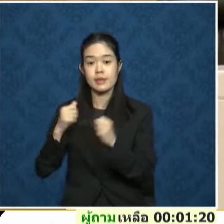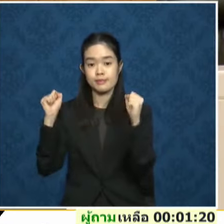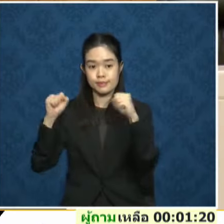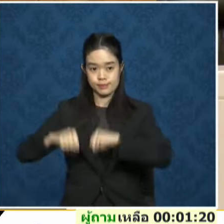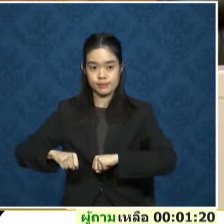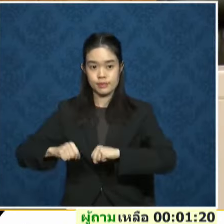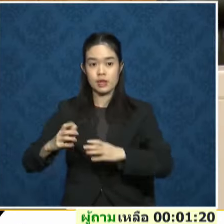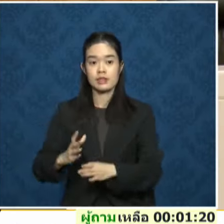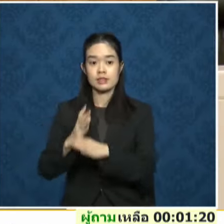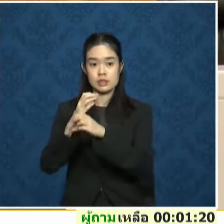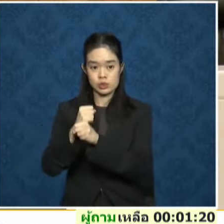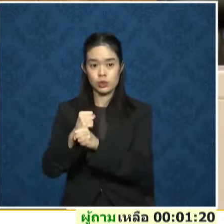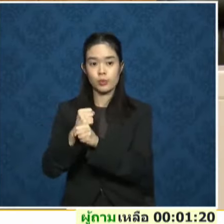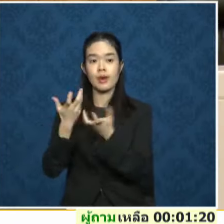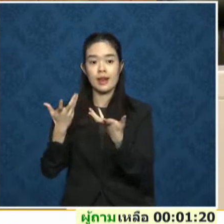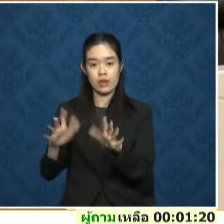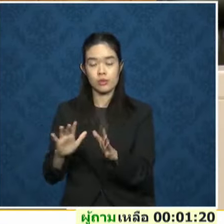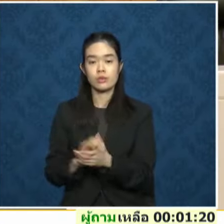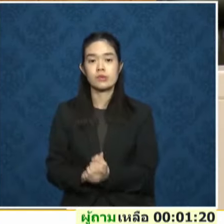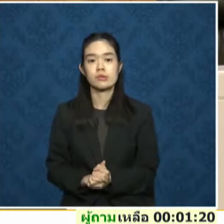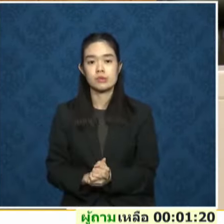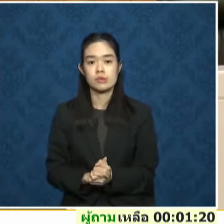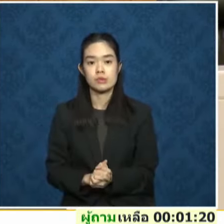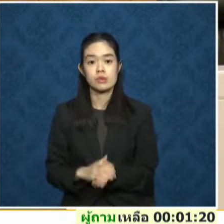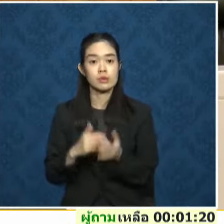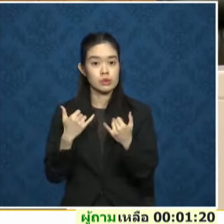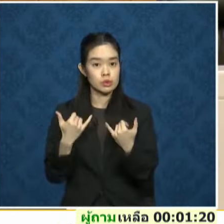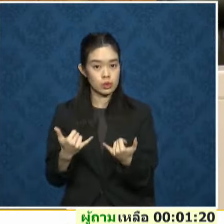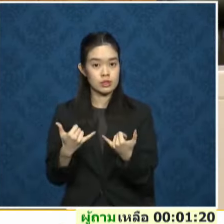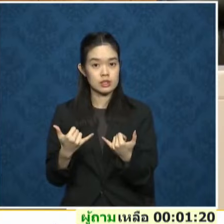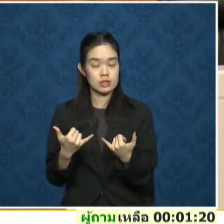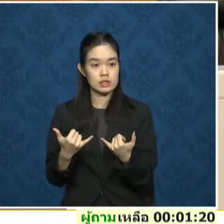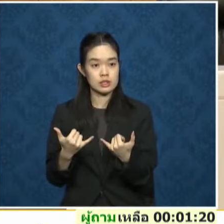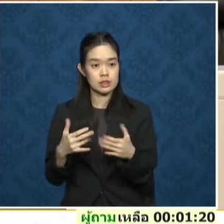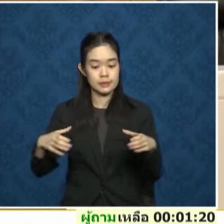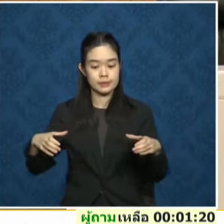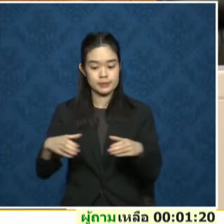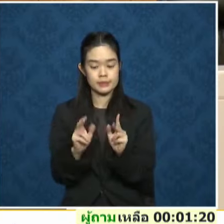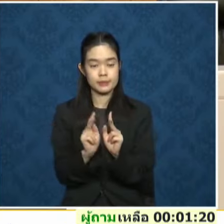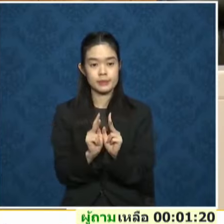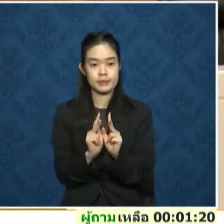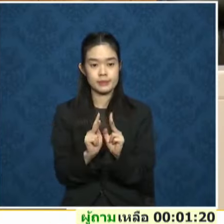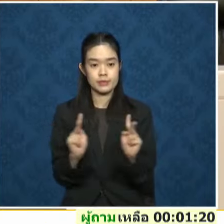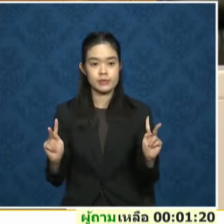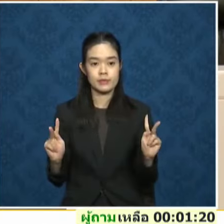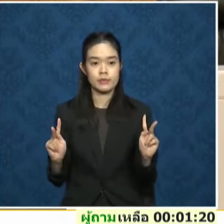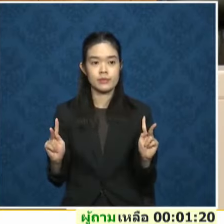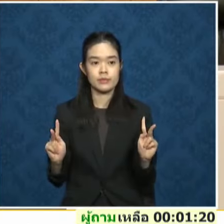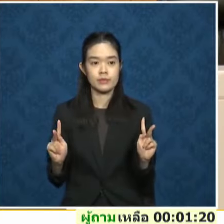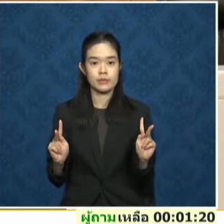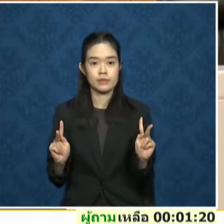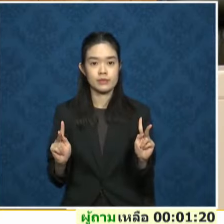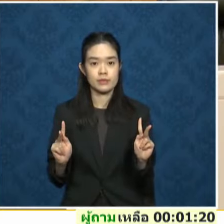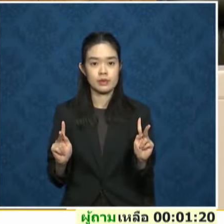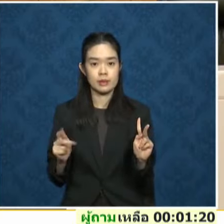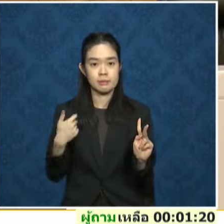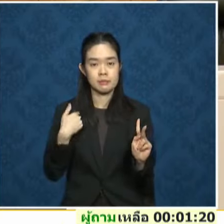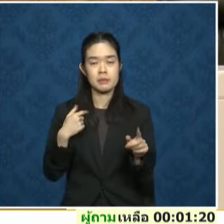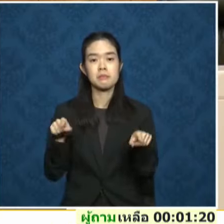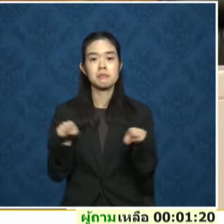แล้วครับว่ามีมูลตอนนี้เราได้ตั้งคณะนะครับเรียกว่าคณะสอบวินัยไร้